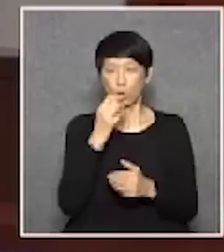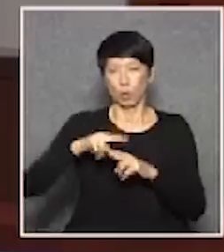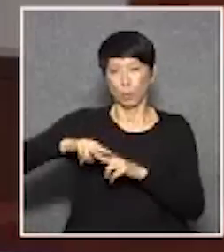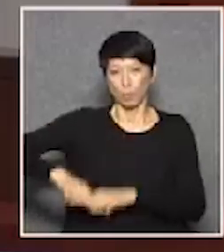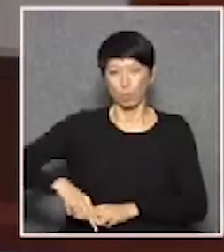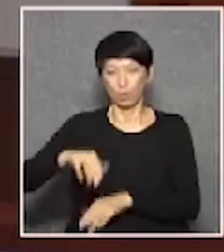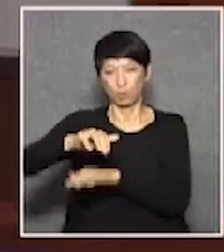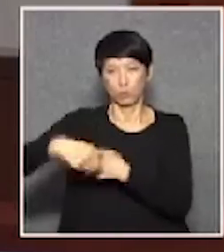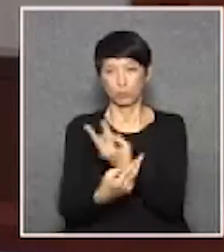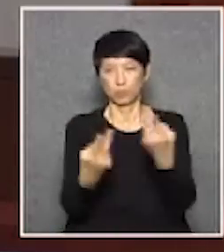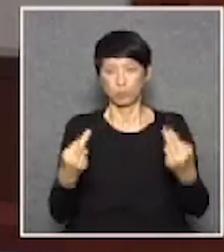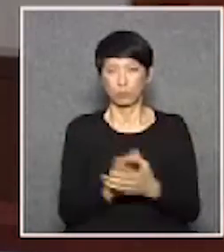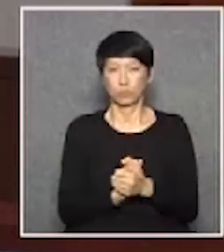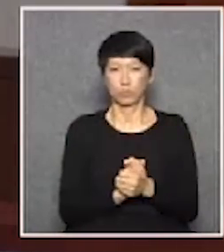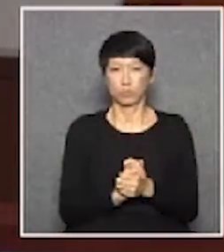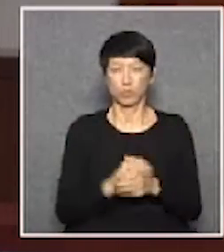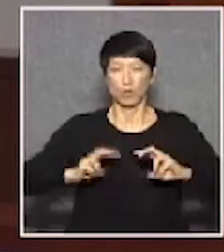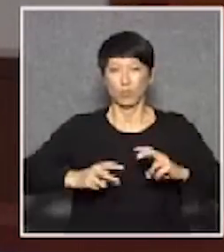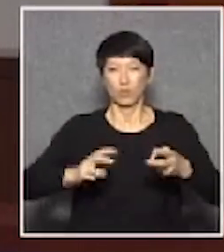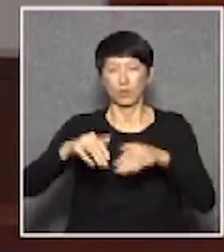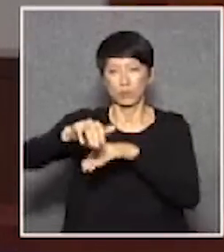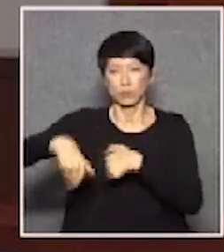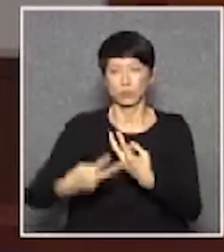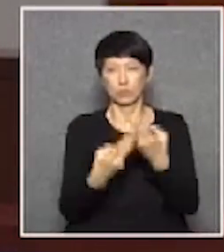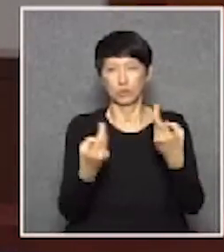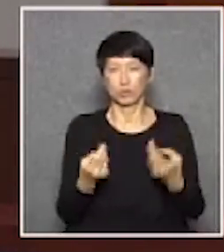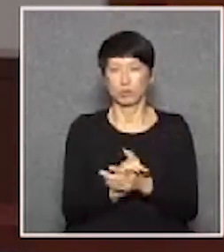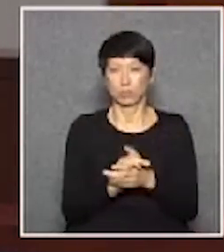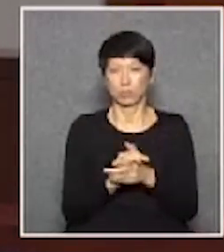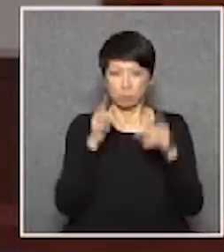意愿，打消任何发展郊野公园土地的歪念。